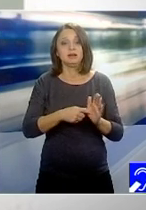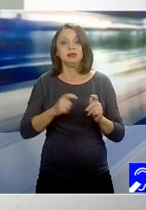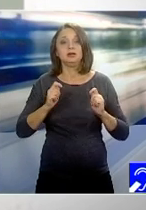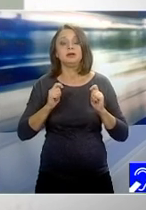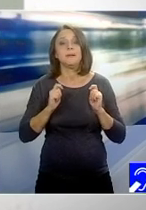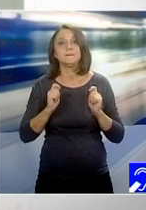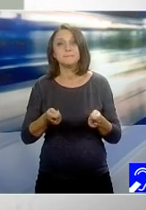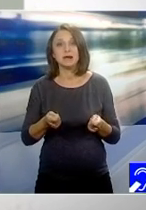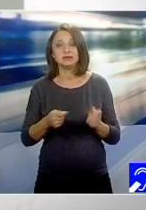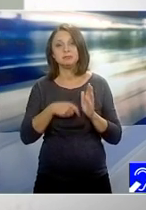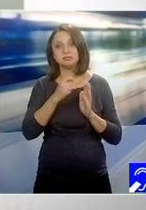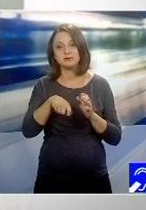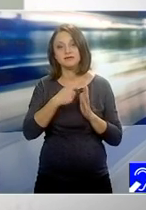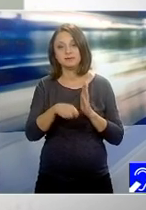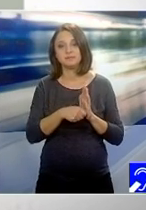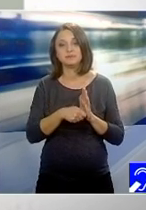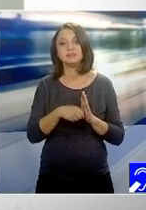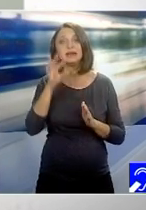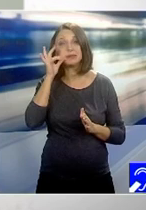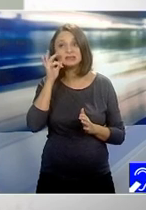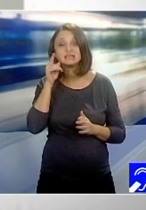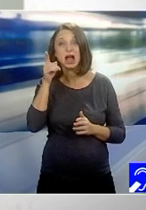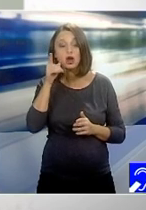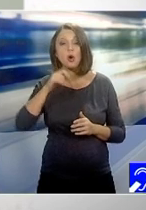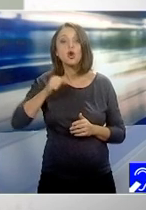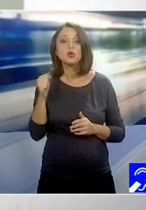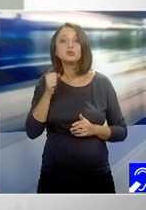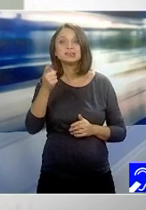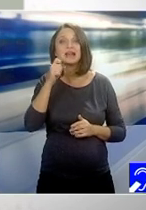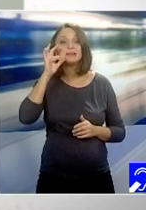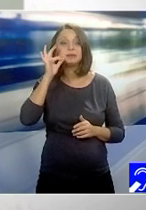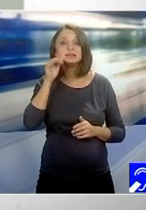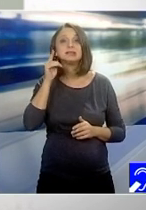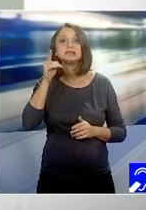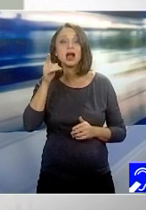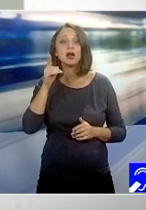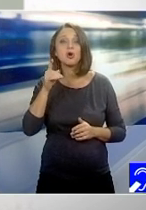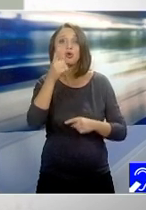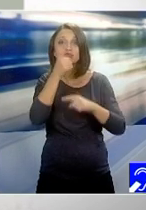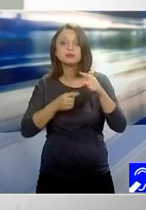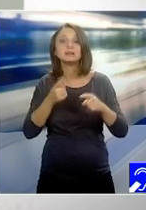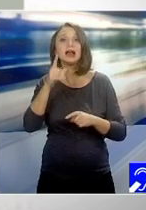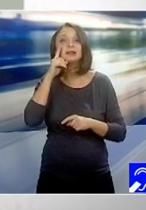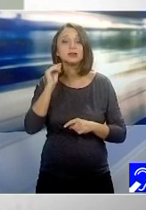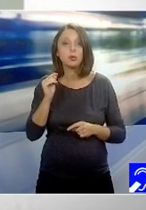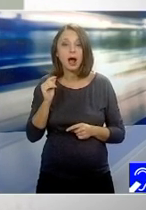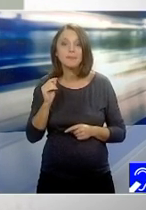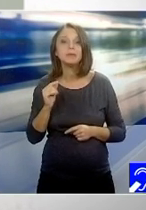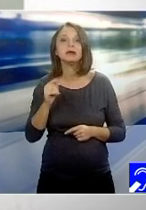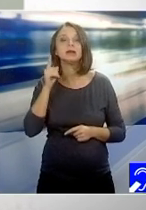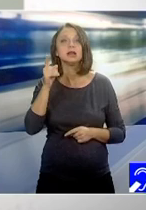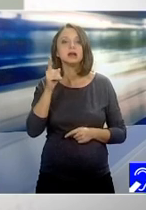chiar și din Bistrița Năsăud, în satul ăla jumătate cu asta se ocupa. Satul, era o comunitate, era o comunitate de romi,